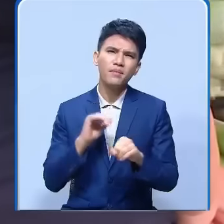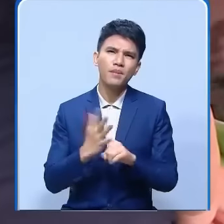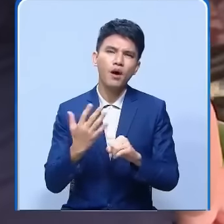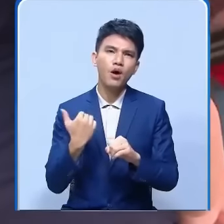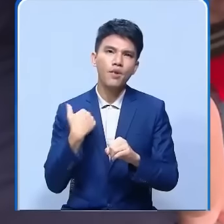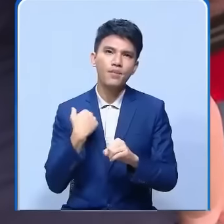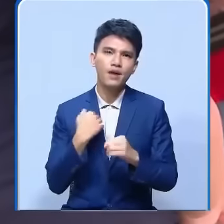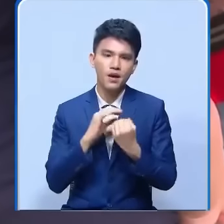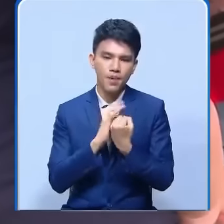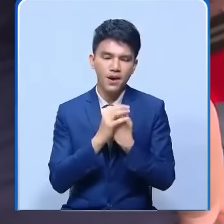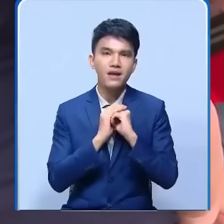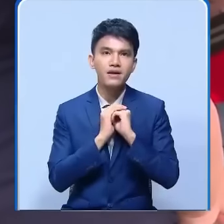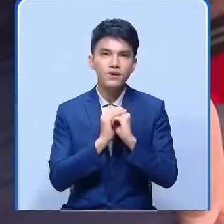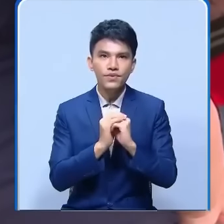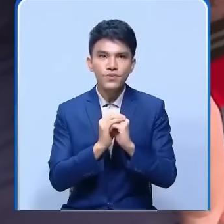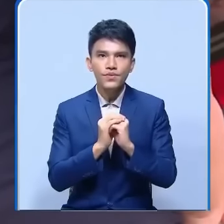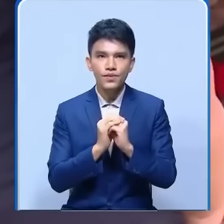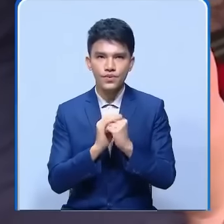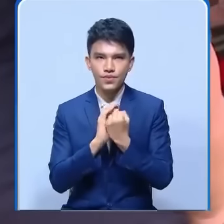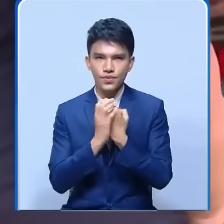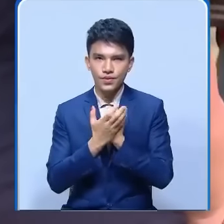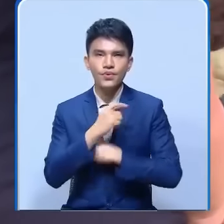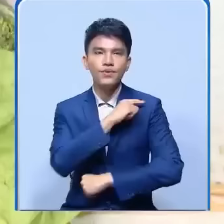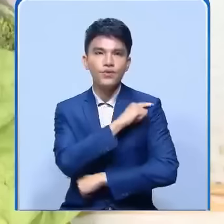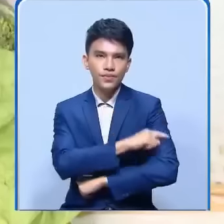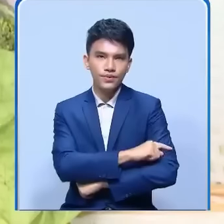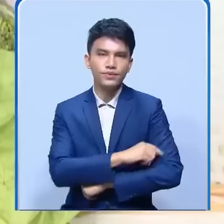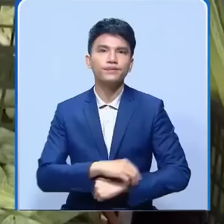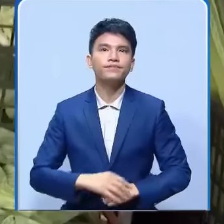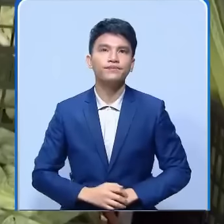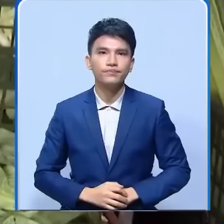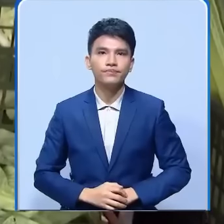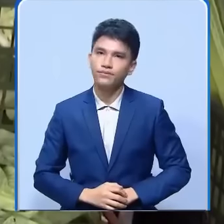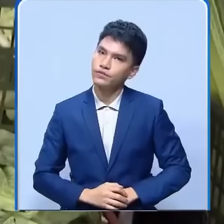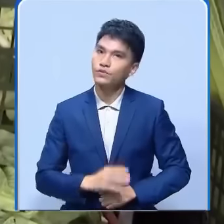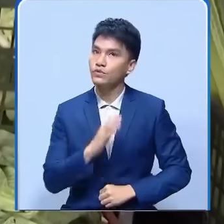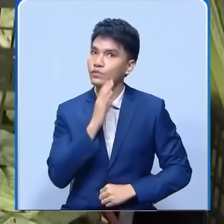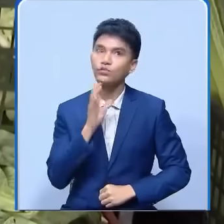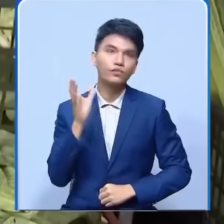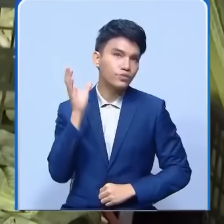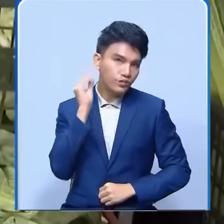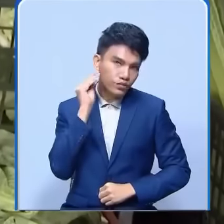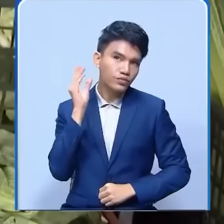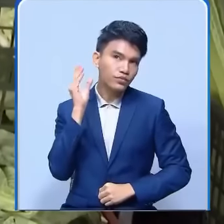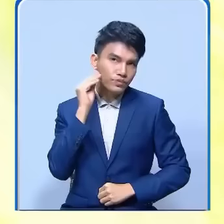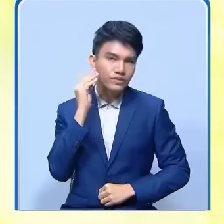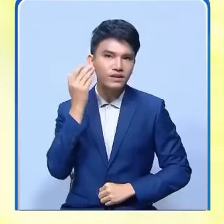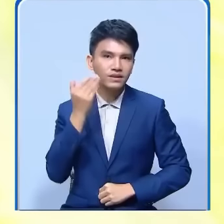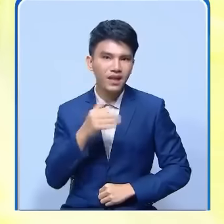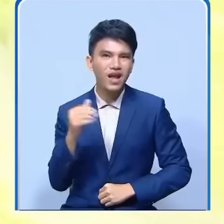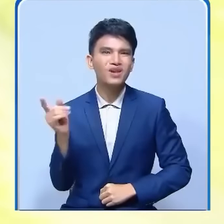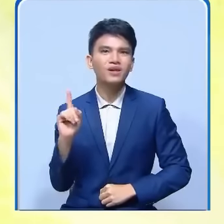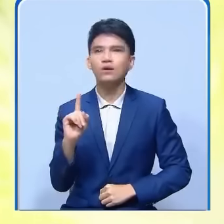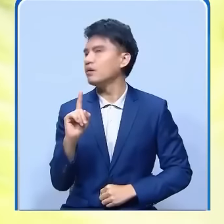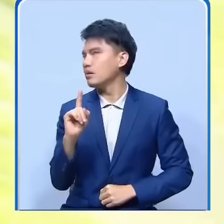ดอกกระหล่ำจีนบรอกโคลี่แล้วก็ผักกาดขาวลุย ถ้าฟังเสียงจากแม่ค้าท่านแรกเนี่ยโอ้ยนับ